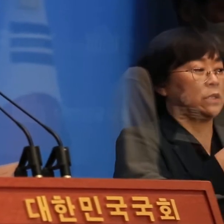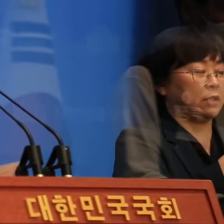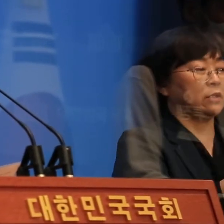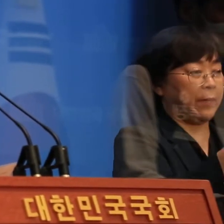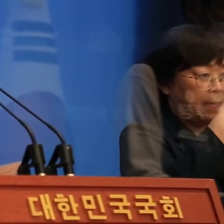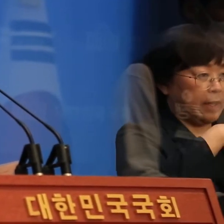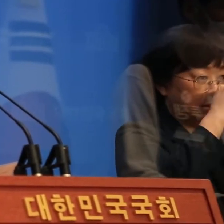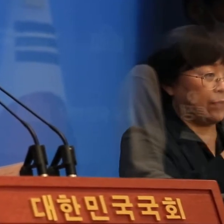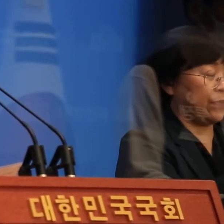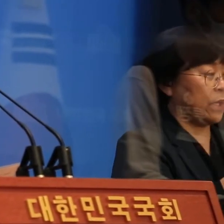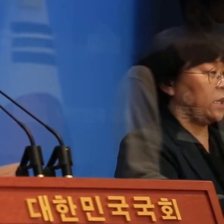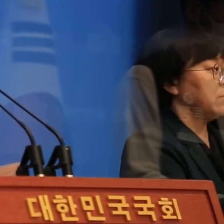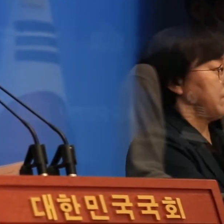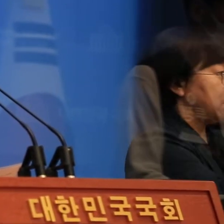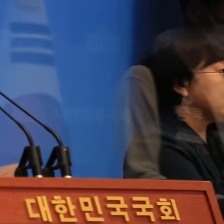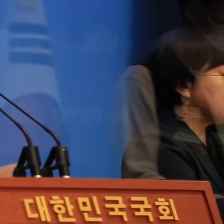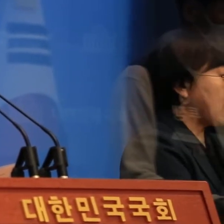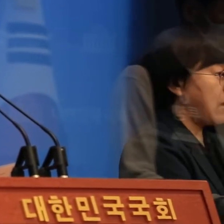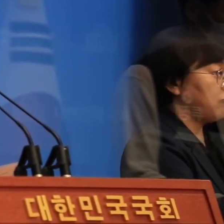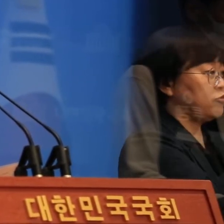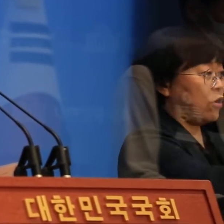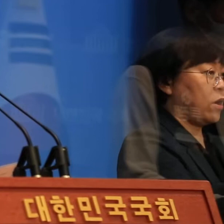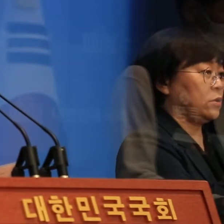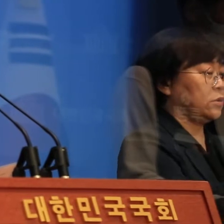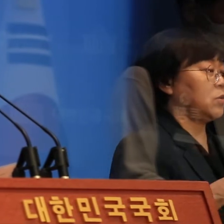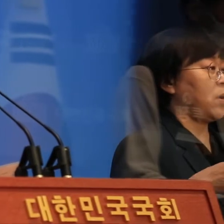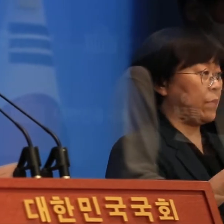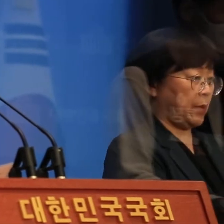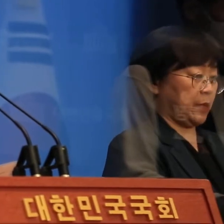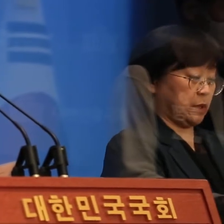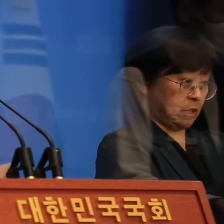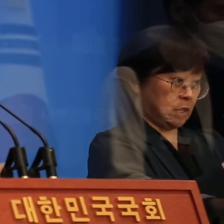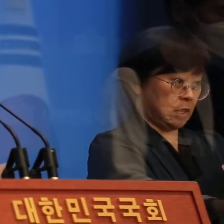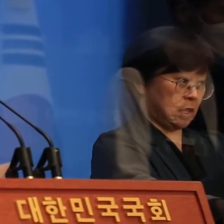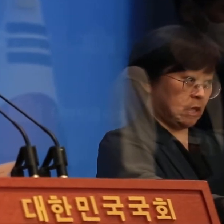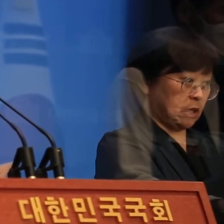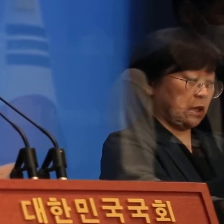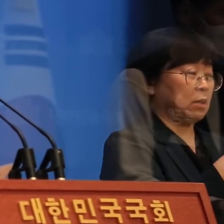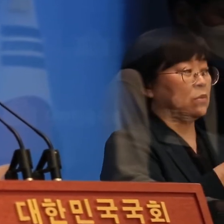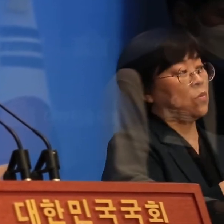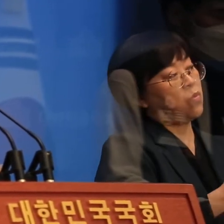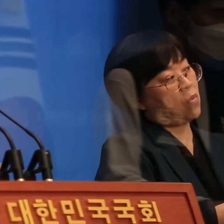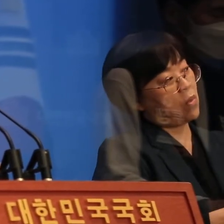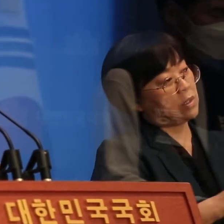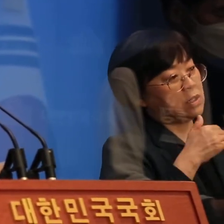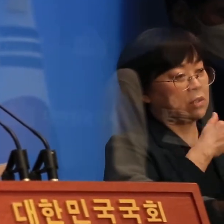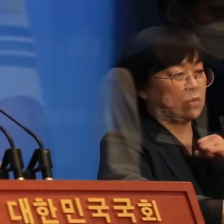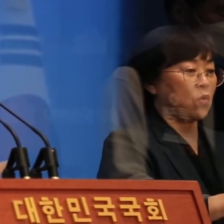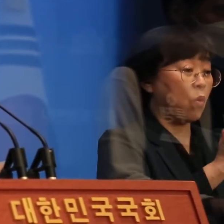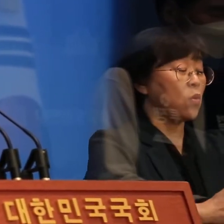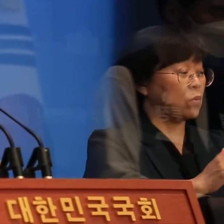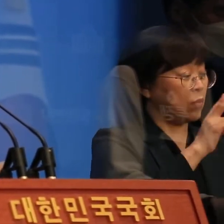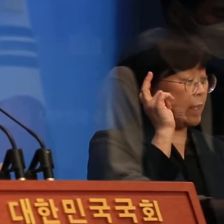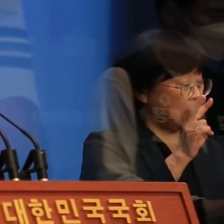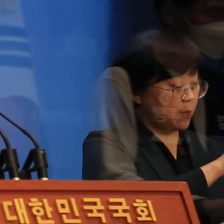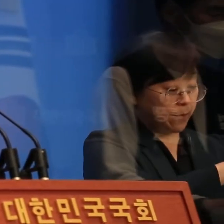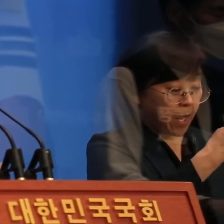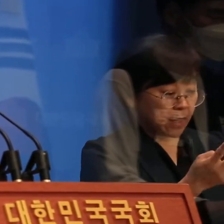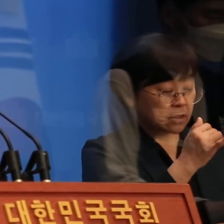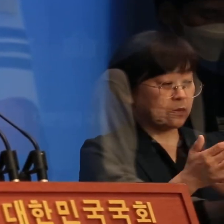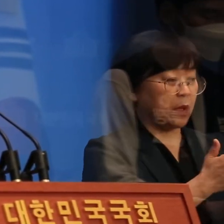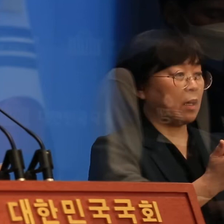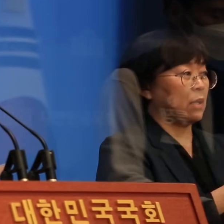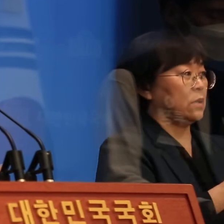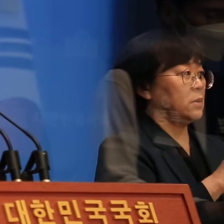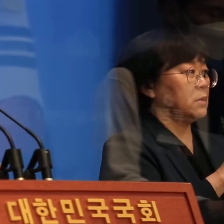있습니다. 민자 석탄발전소를 통합된 발전회사가 재민입하는 방식으로 공기업화한다면